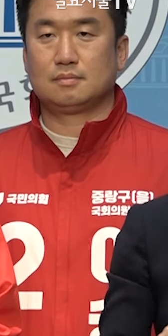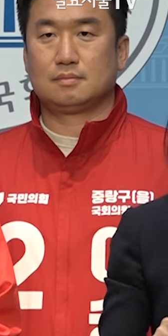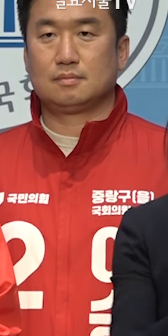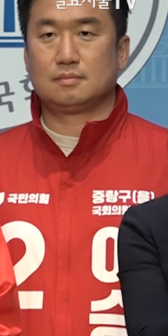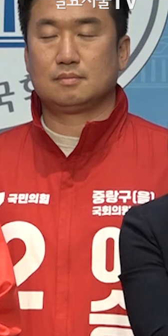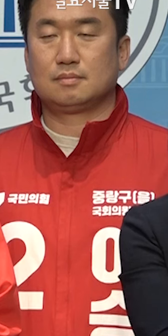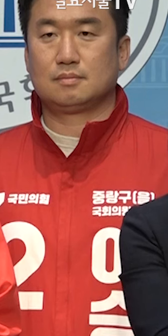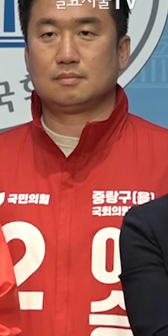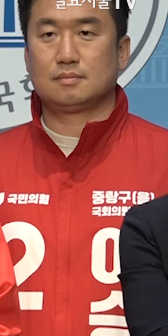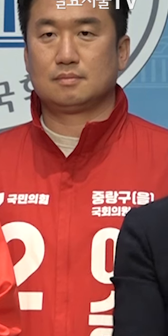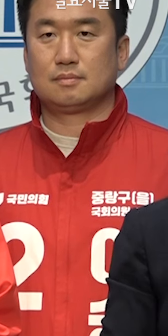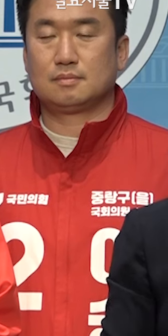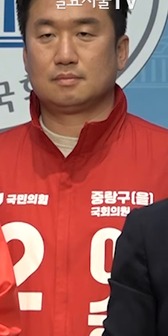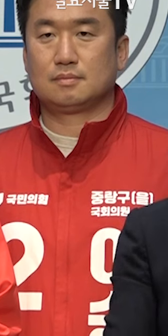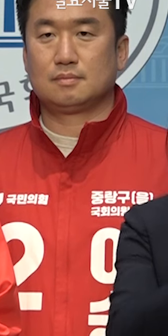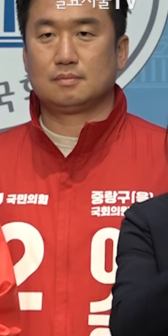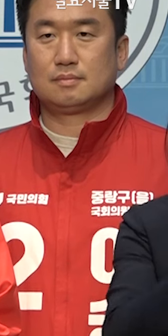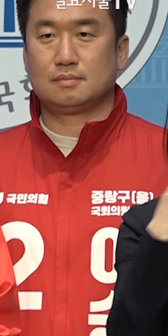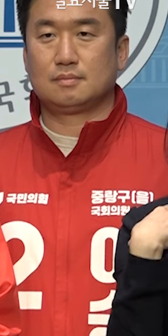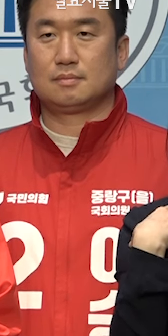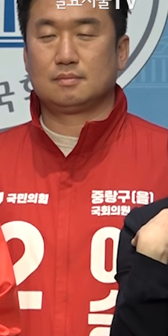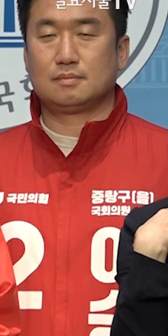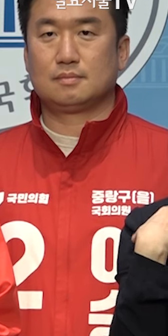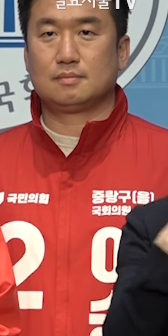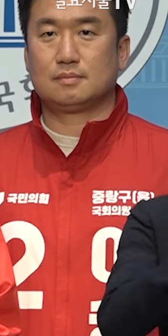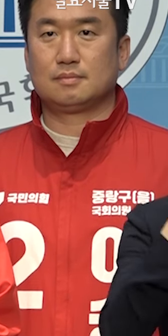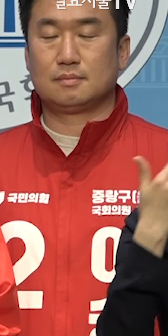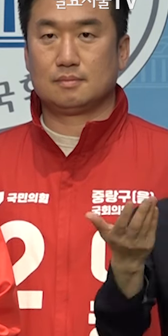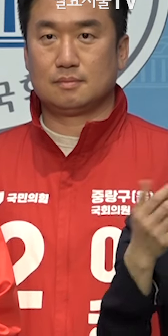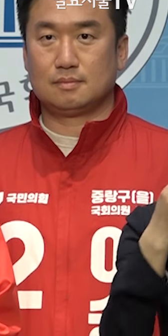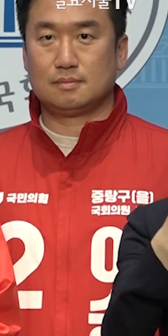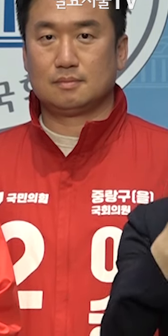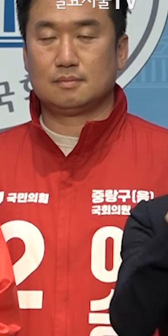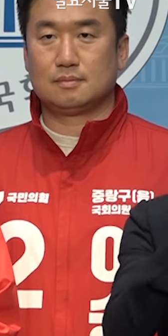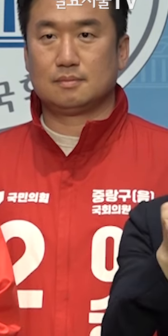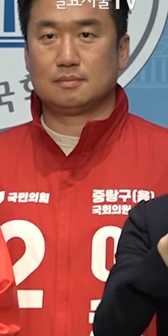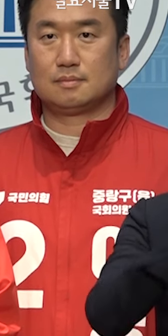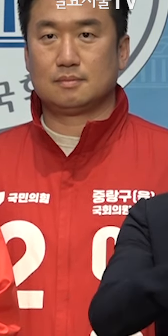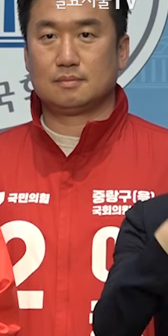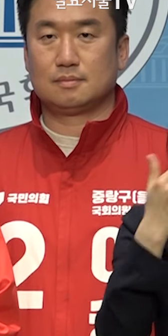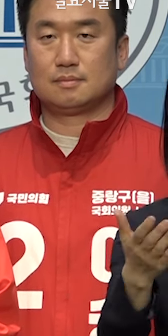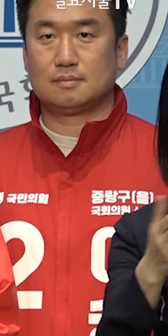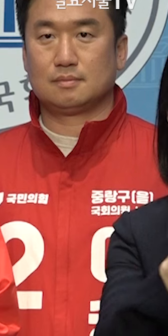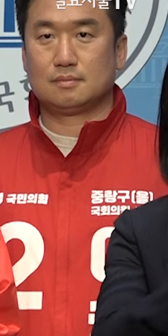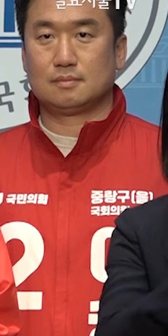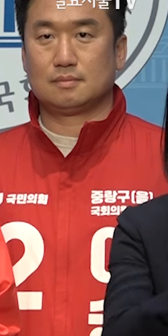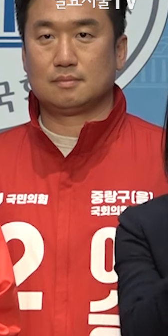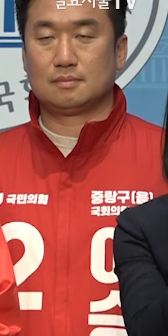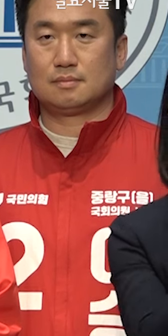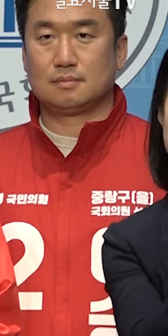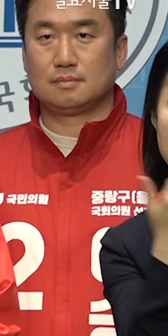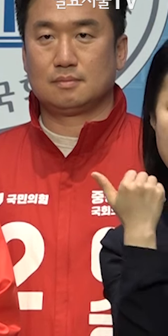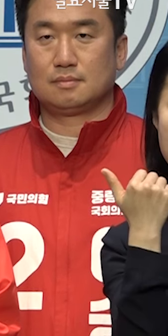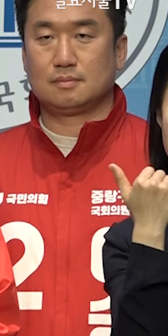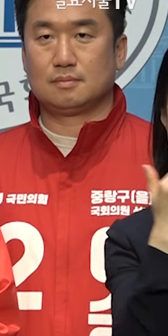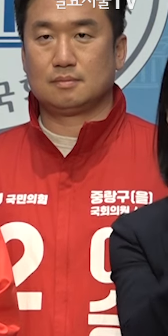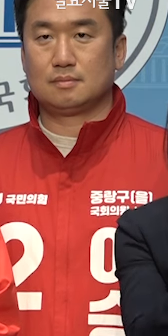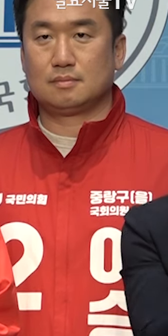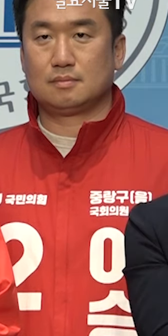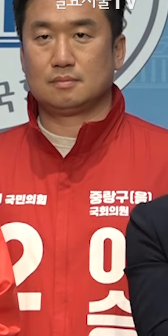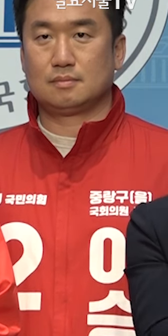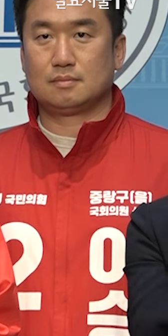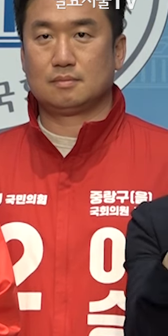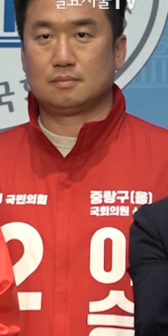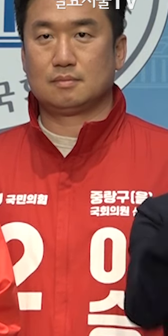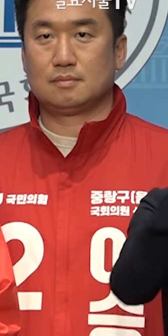뛰었습니다 정심 독재 심판을 외치며 총공세를 펴고 있습니다 민주당과 조국